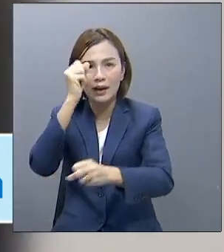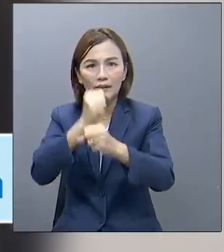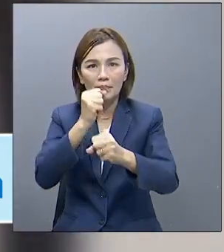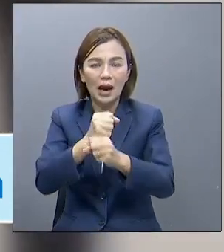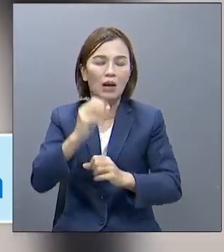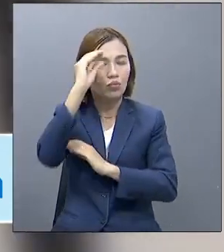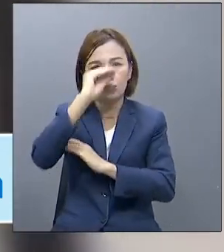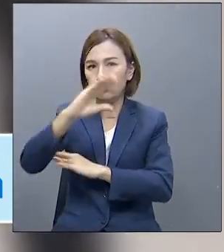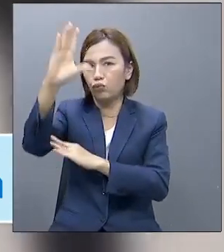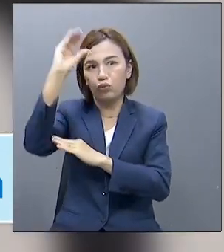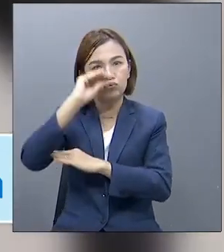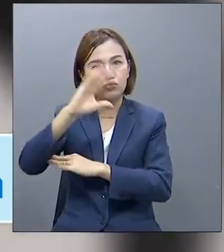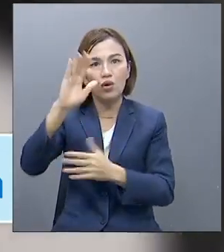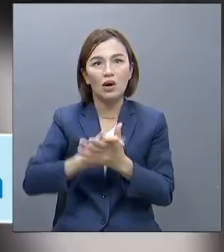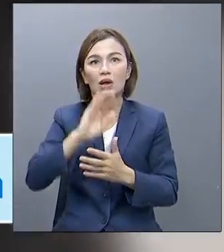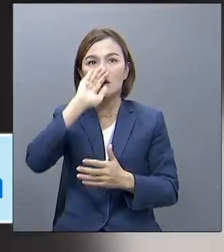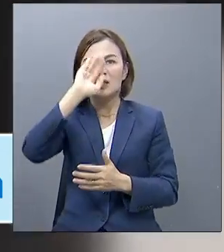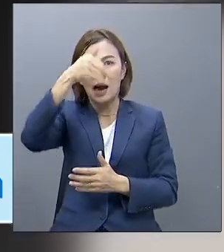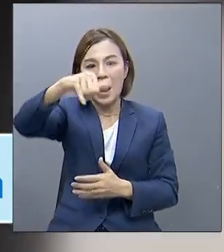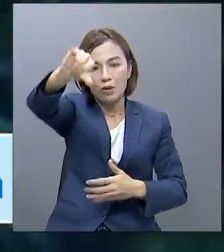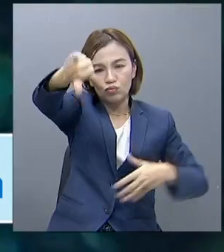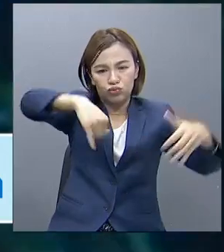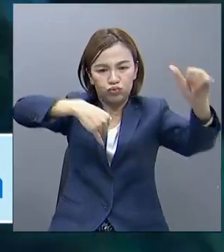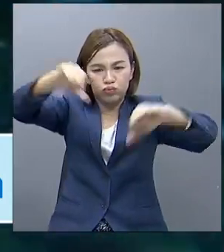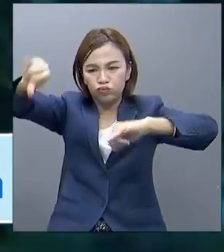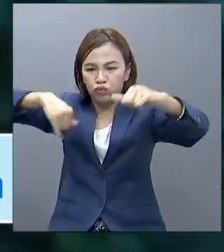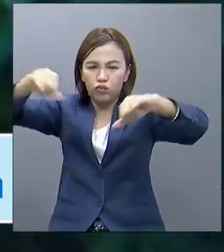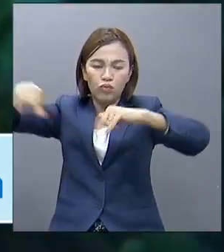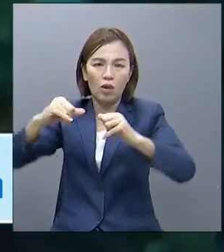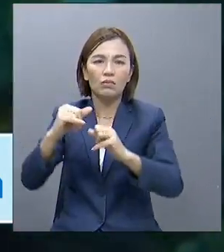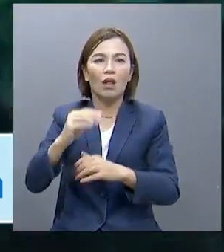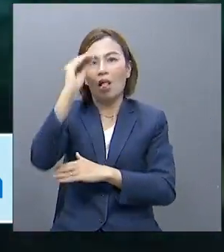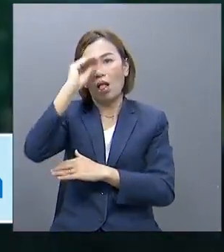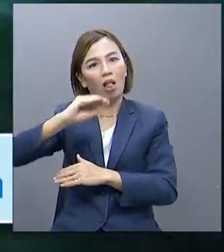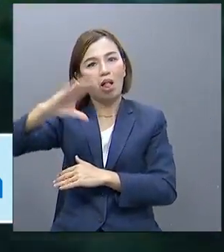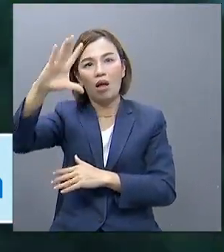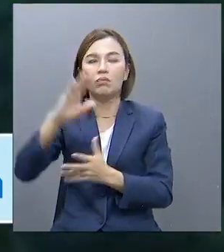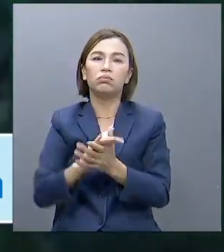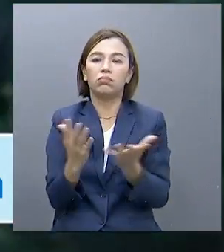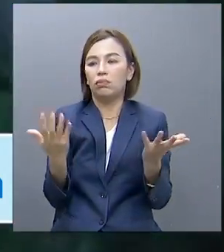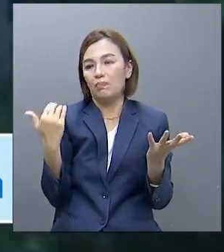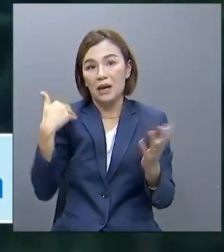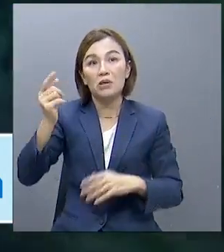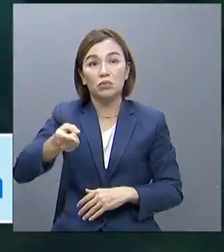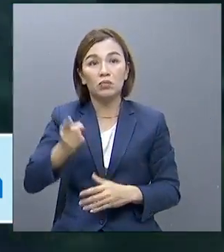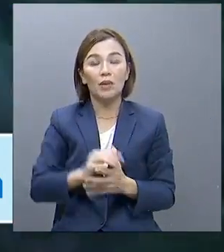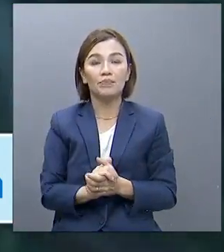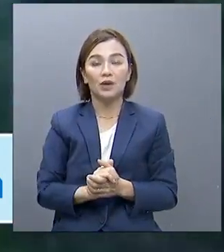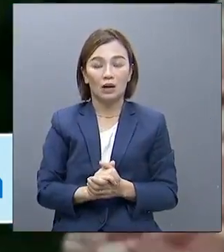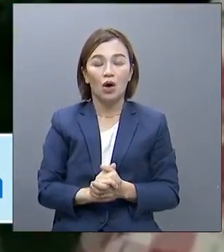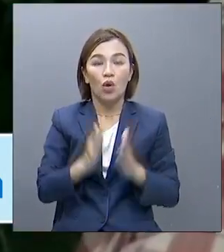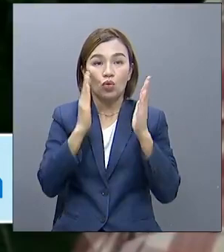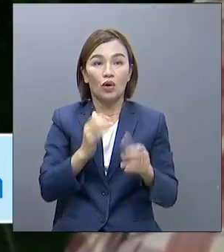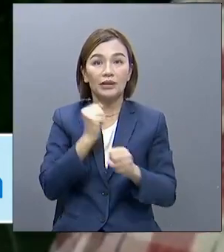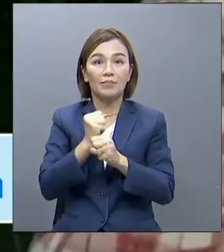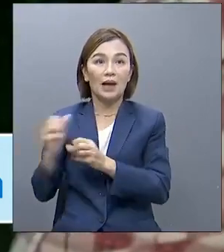ว่าช้างป่าเนี่ยออกมาหากินทุกช่วงเวลาจริงๆเจ้าหน้าที่ก็ลงไปพื้นที่ค่ะไปตรวจสอบพบว่าตอนนี้